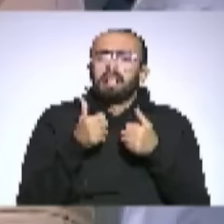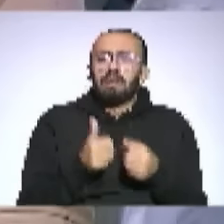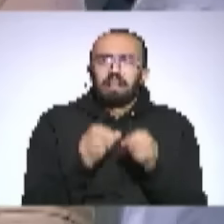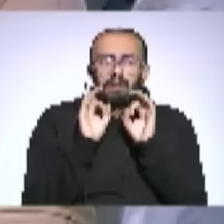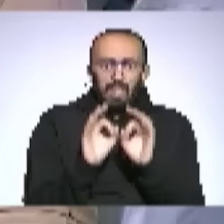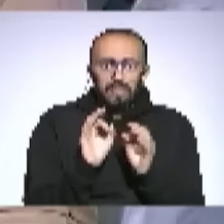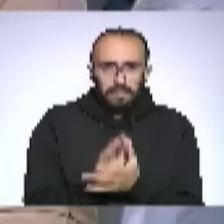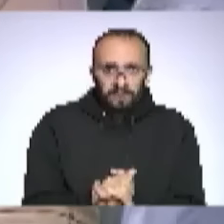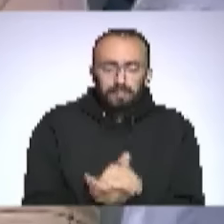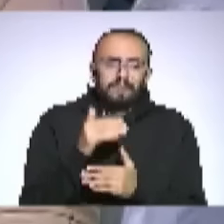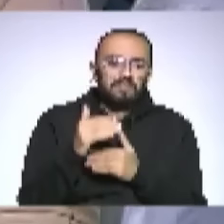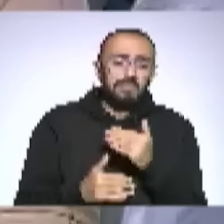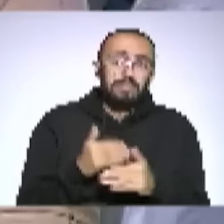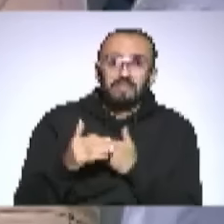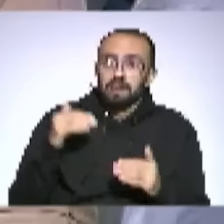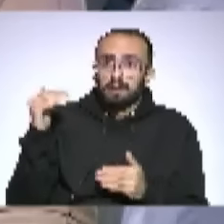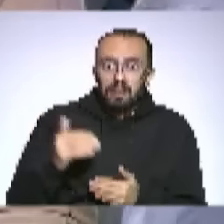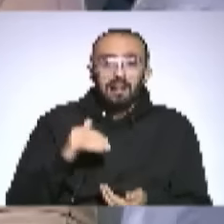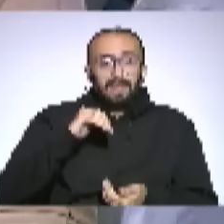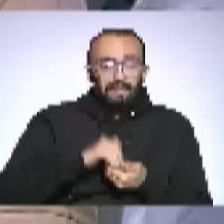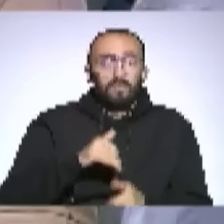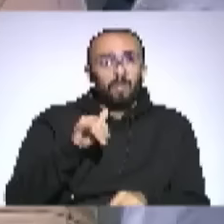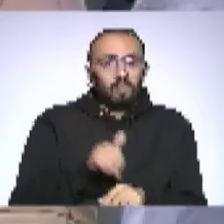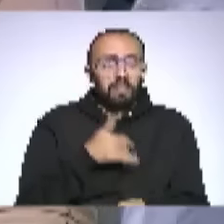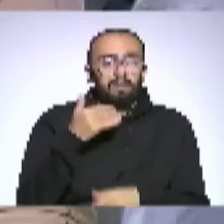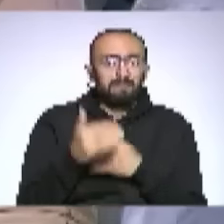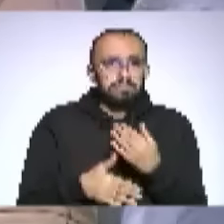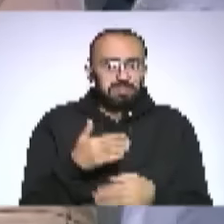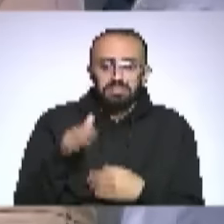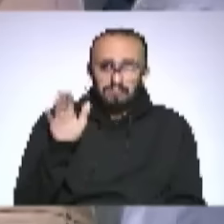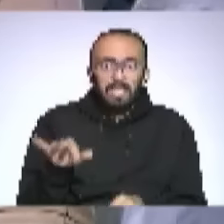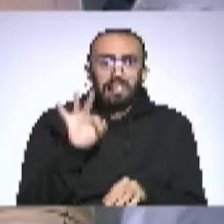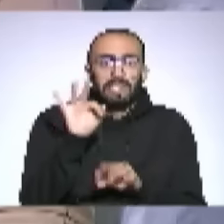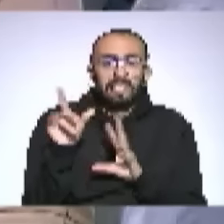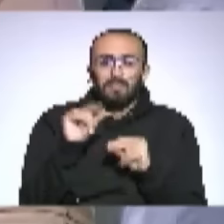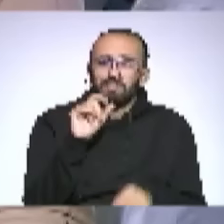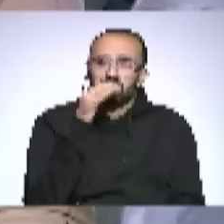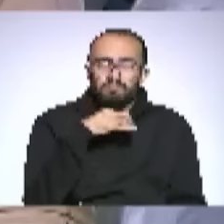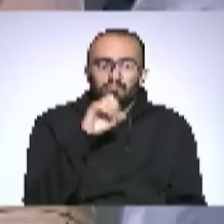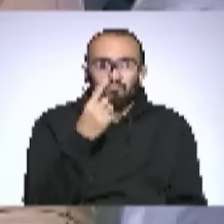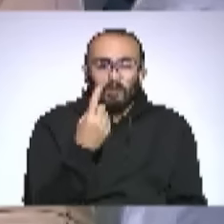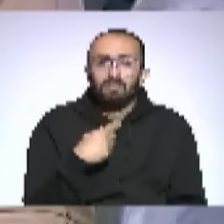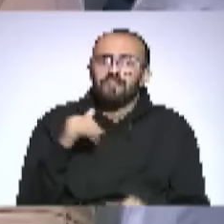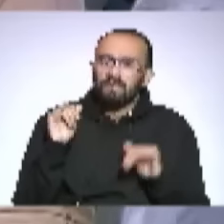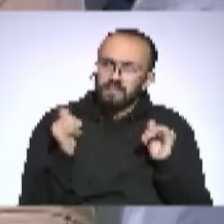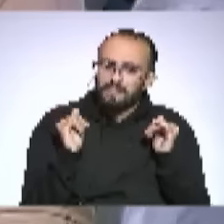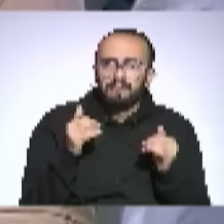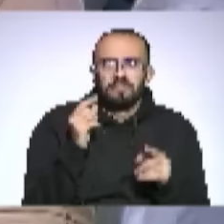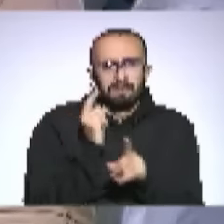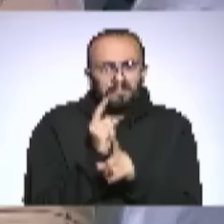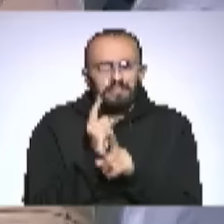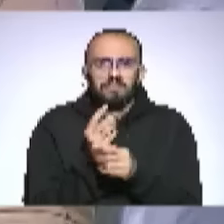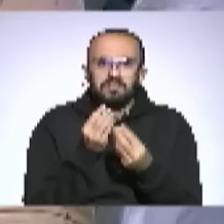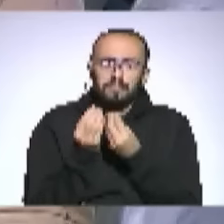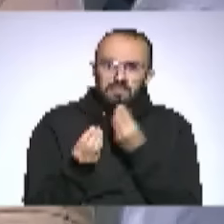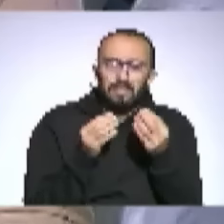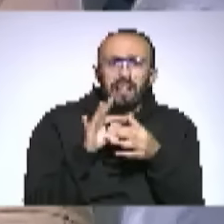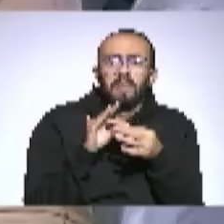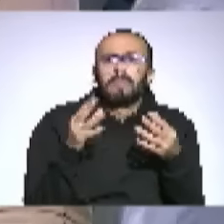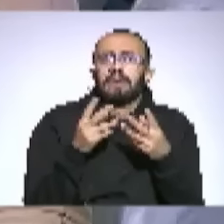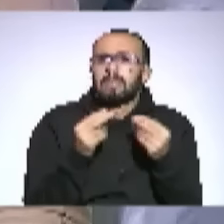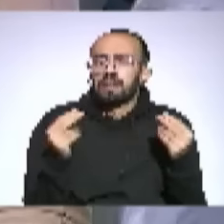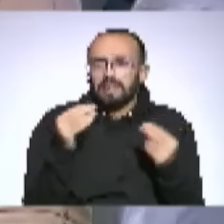وكلامه بعد ما رجع اتفقنا واتخطبنا وقعد معايا حوالي ثلاث اسابيع او شهر وكنا بنخرج ونتكلم واتكلم معايا في حاجات